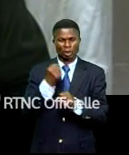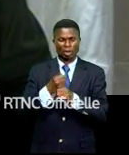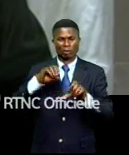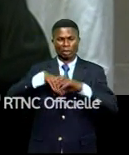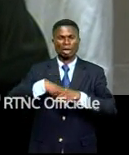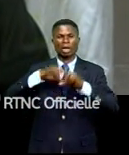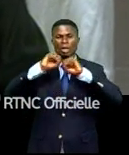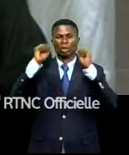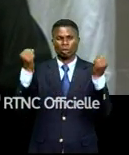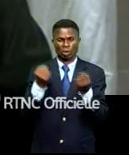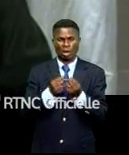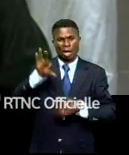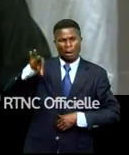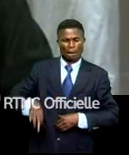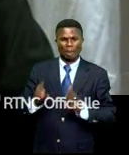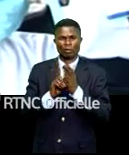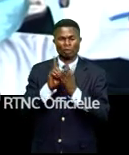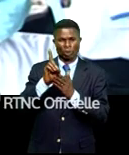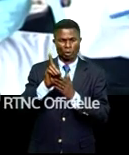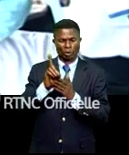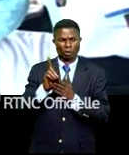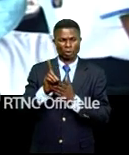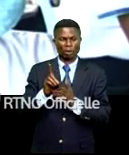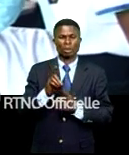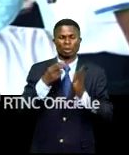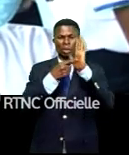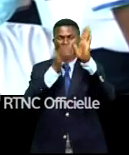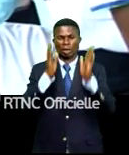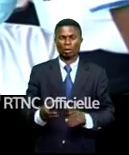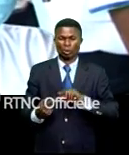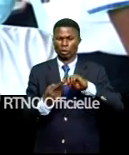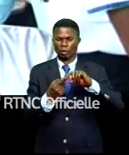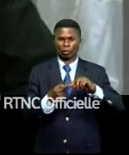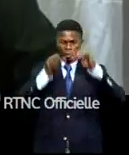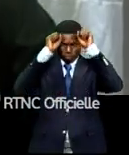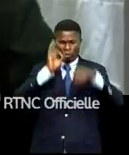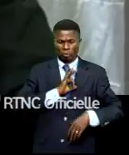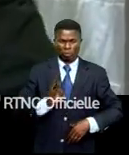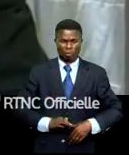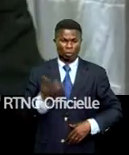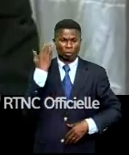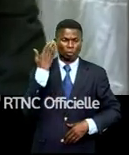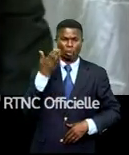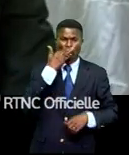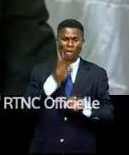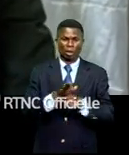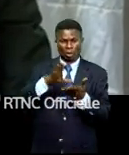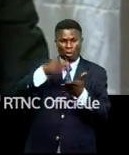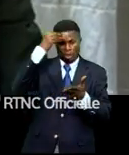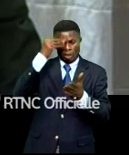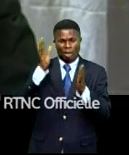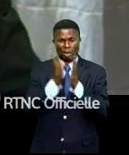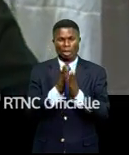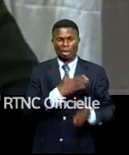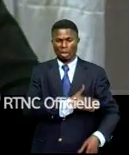société en faveur du développement durable. Les représentants personnels du chef de l'État, Yannick Luntadila, a promis aux élèves du 10 lycée